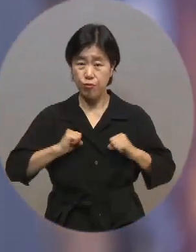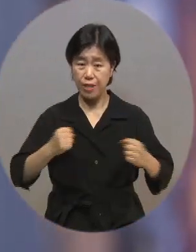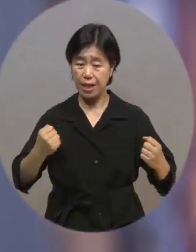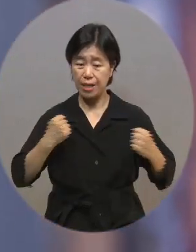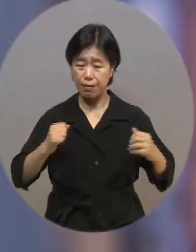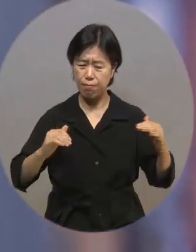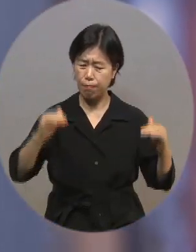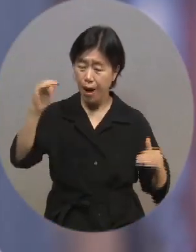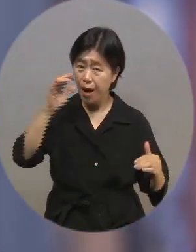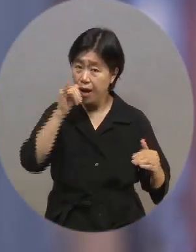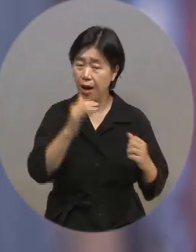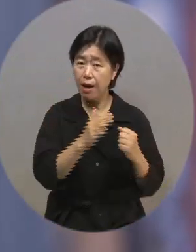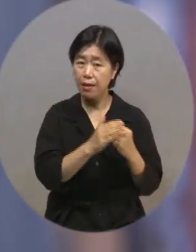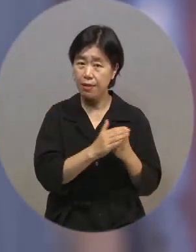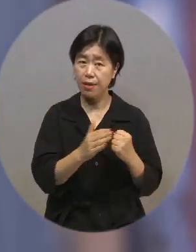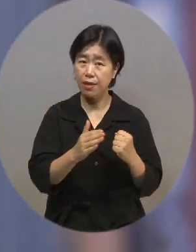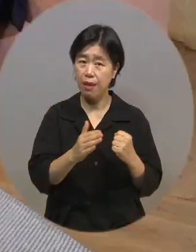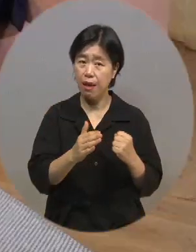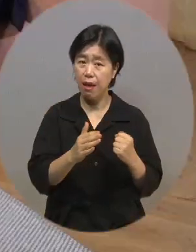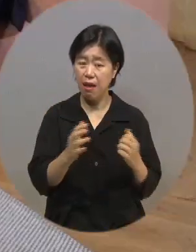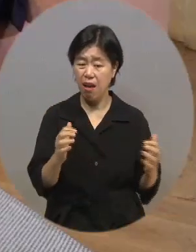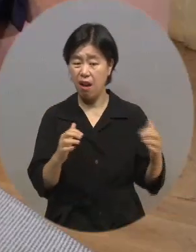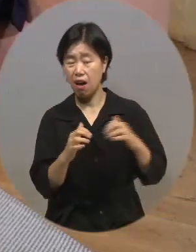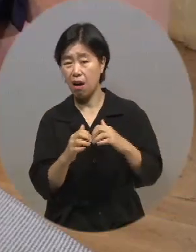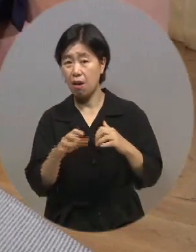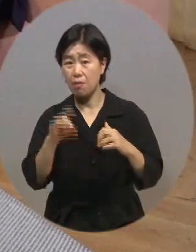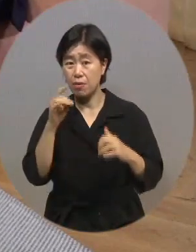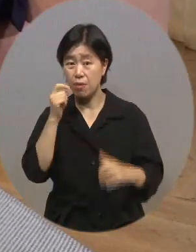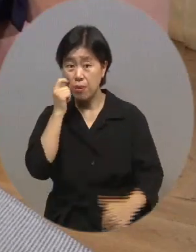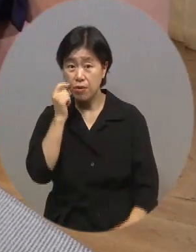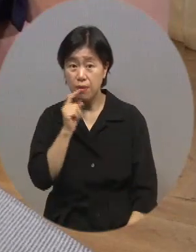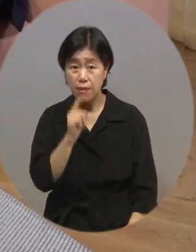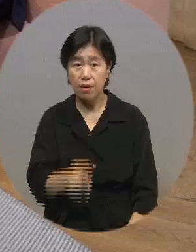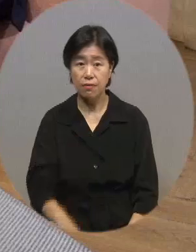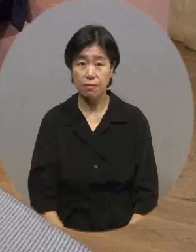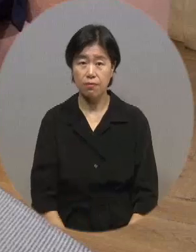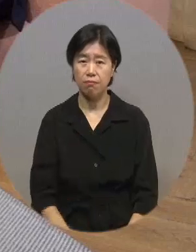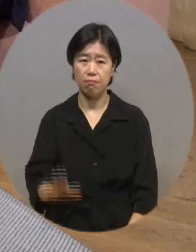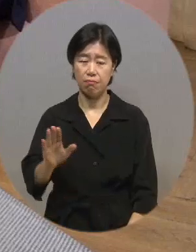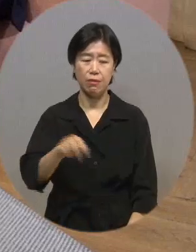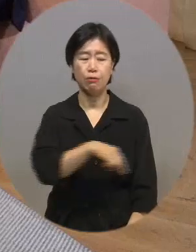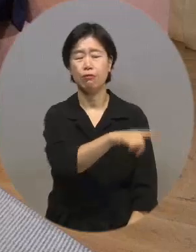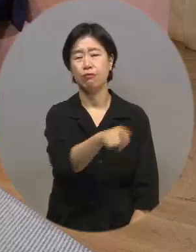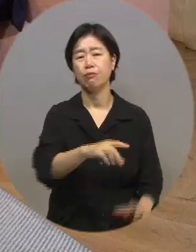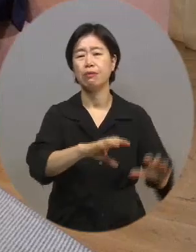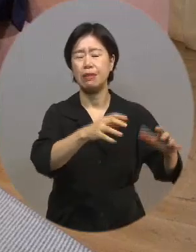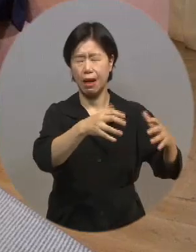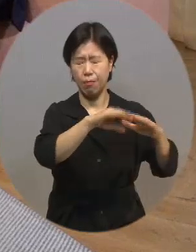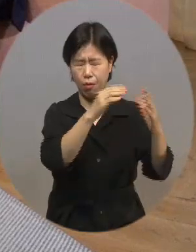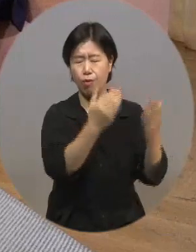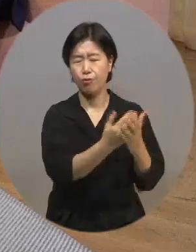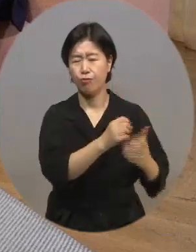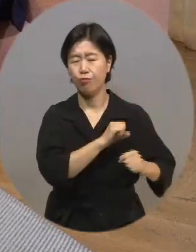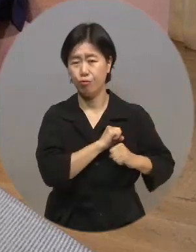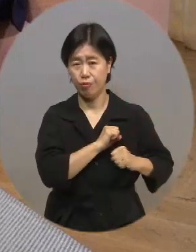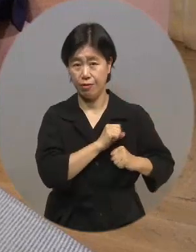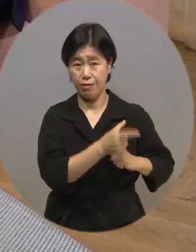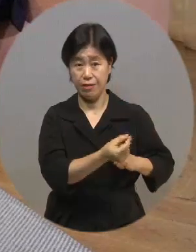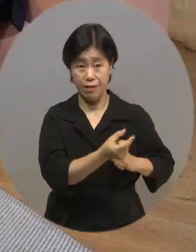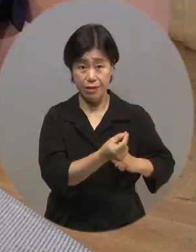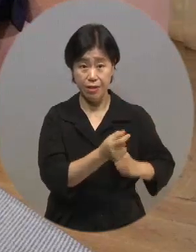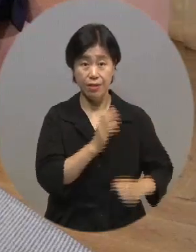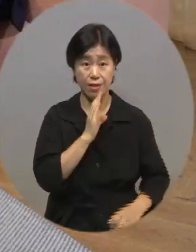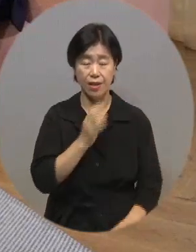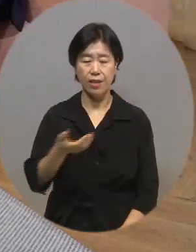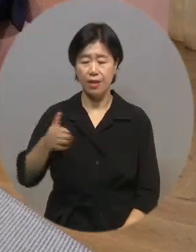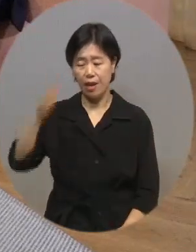보십니까? 군사력이 어느 정도 차이가 나나요? 북한은 나라 전체가 군대라고 보면 맞고요. 우리는 그 대신